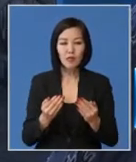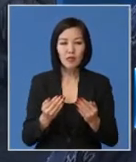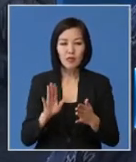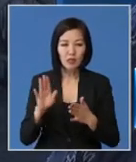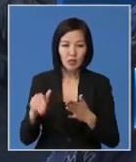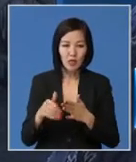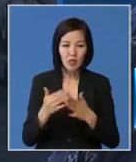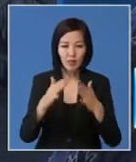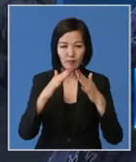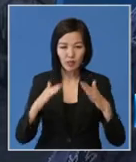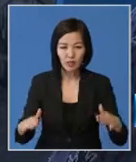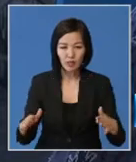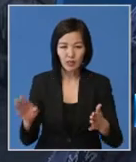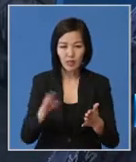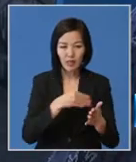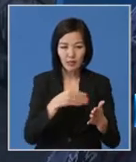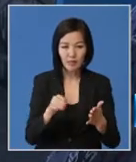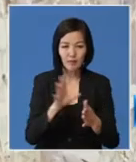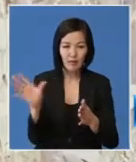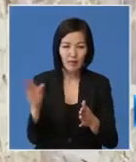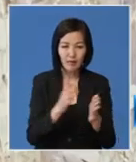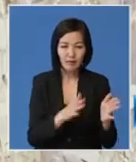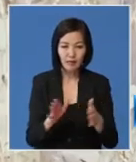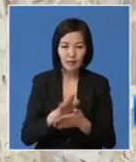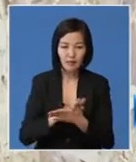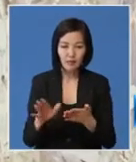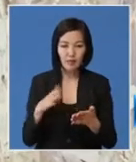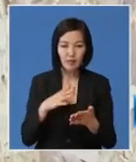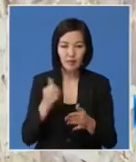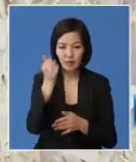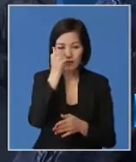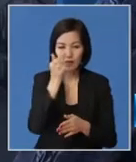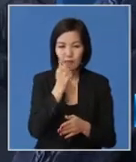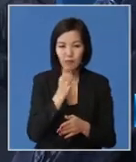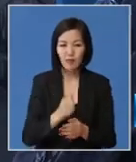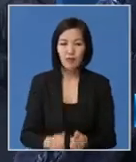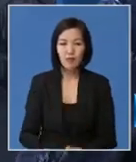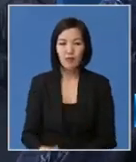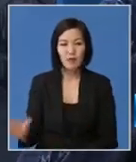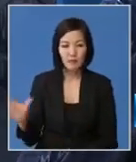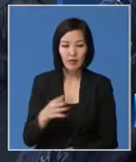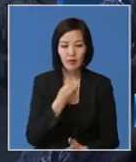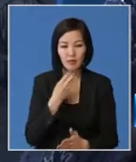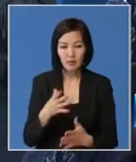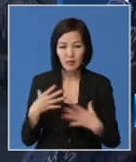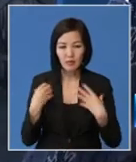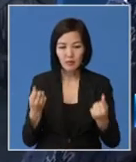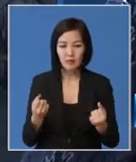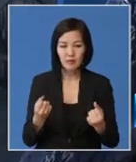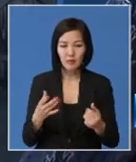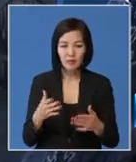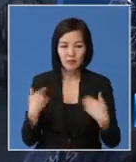жаңалап төбесін де бәрін де салып берді. Рахмет, бәрі көп жасасын, барлығына жақсылық, қуаныш